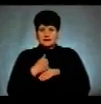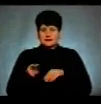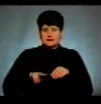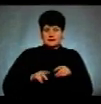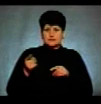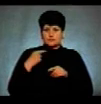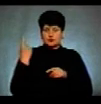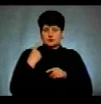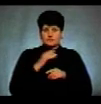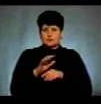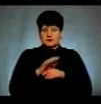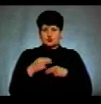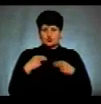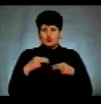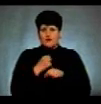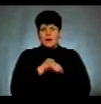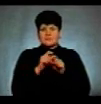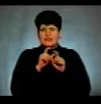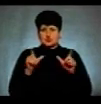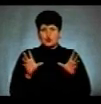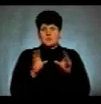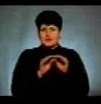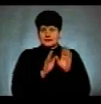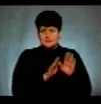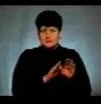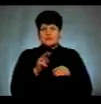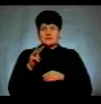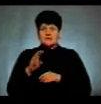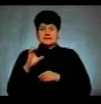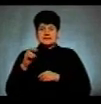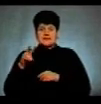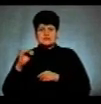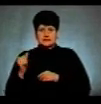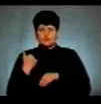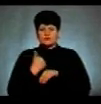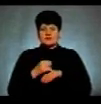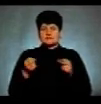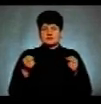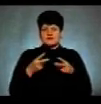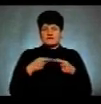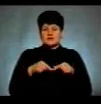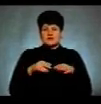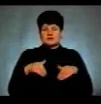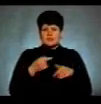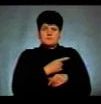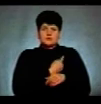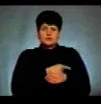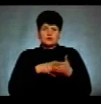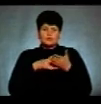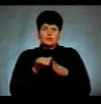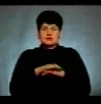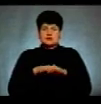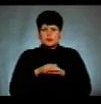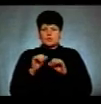Тернопільського обласного виробничого торгового аптечного об'єднання, та Марією Сельською, головним спеціалістом відділу надання медичної допомоги